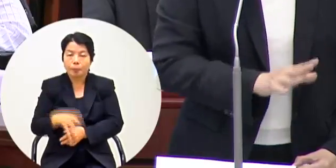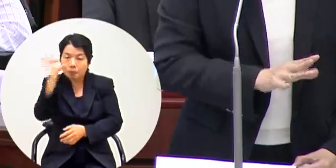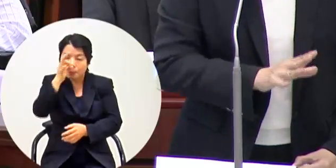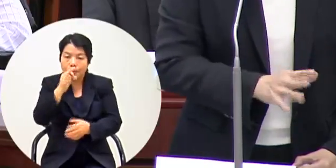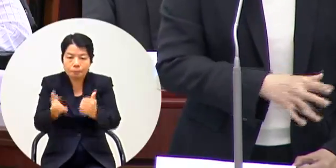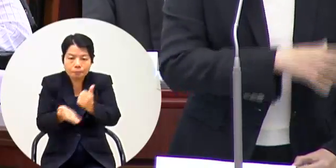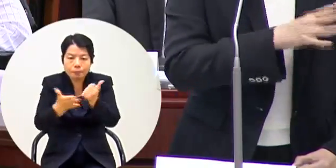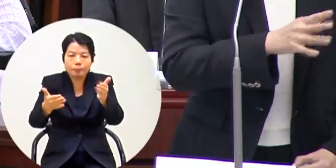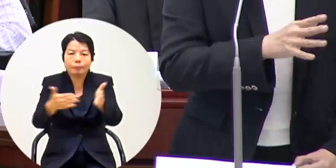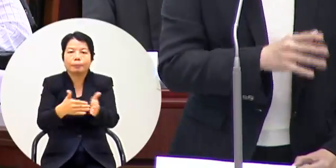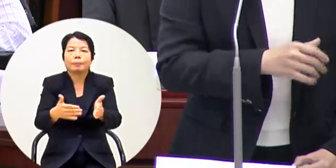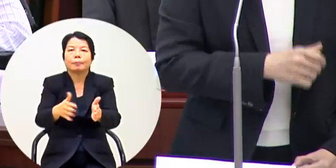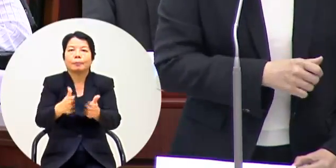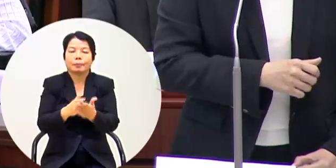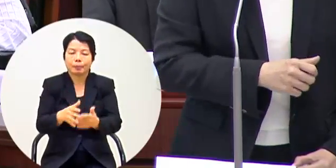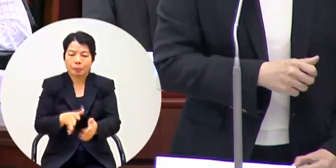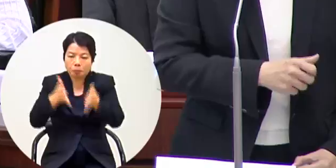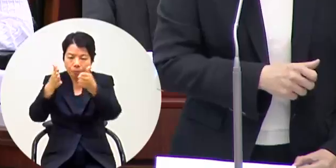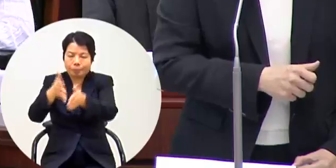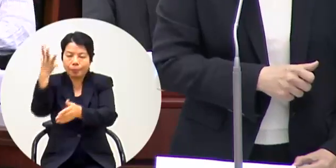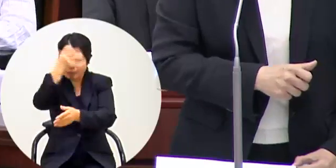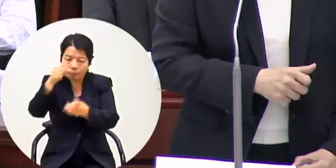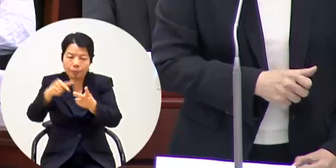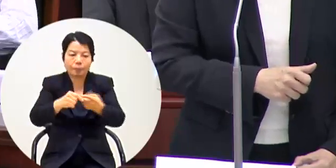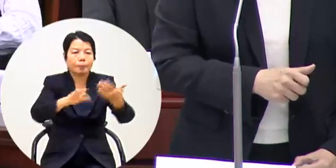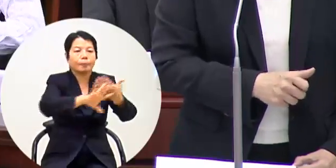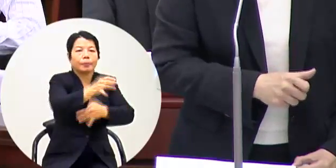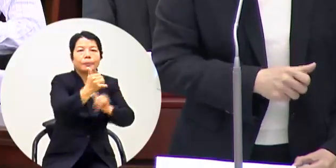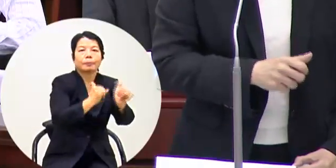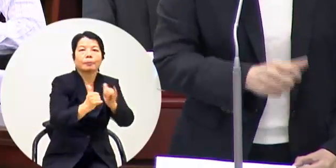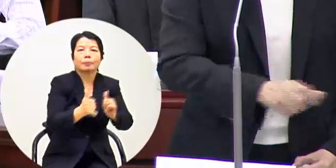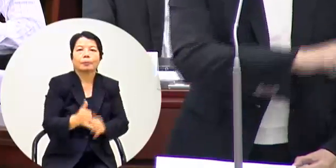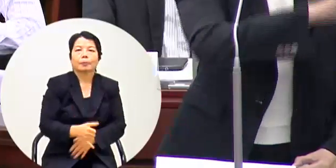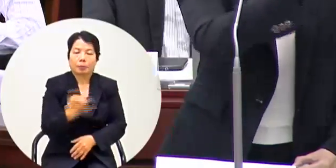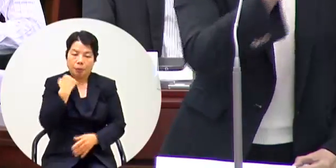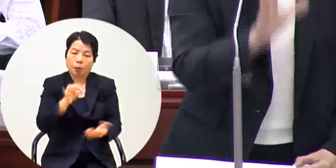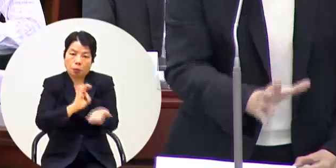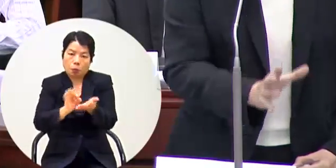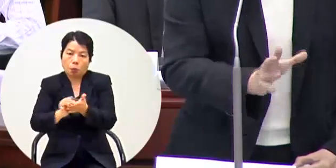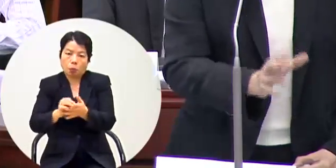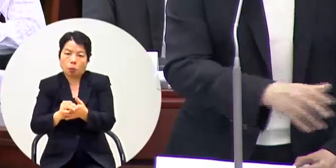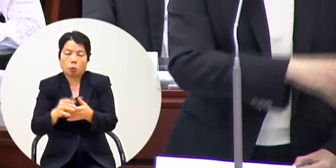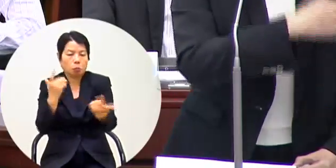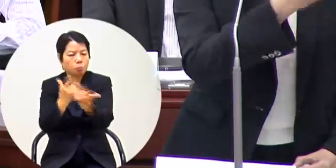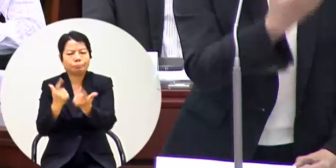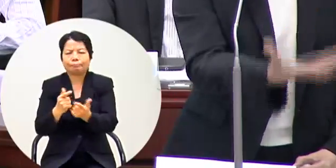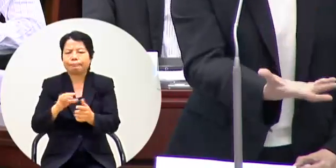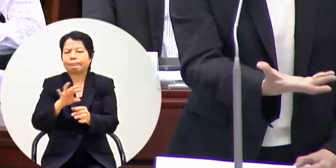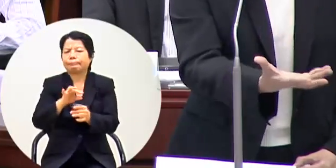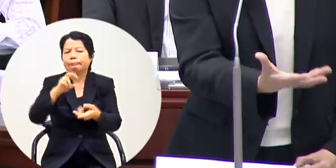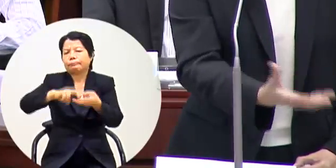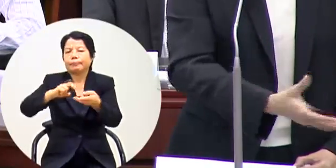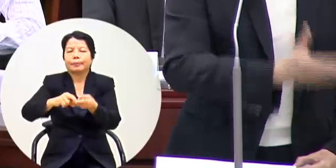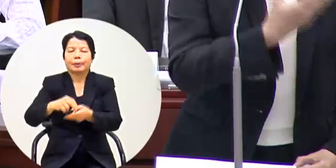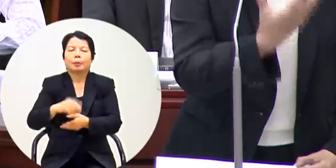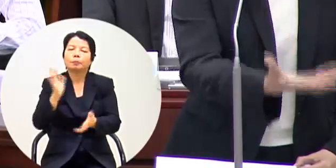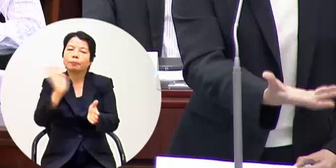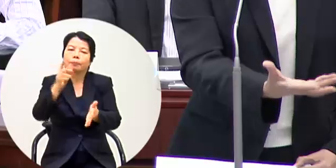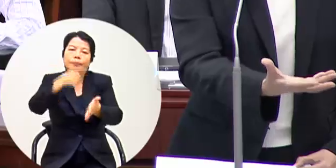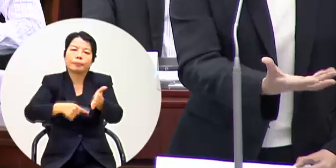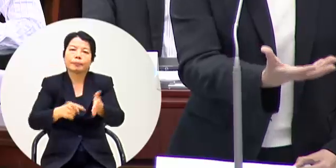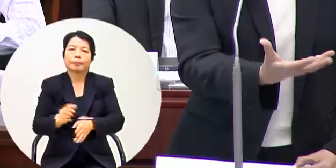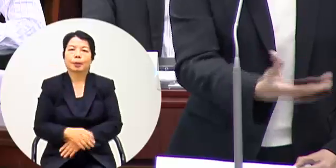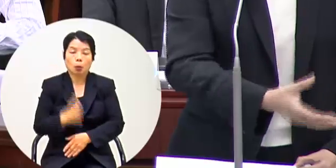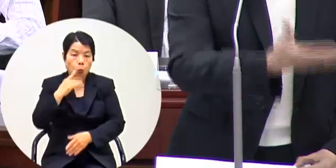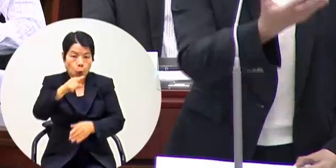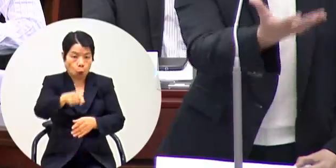区的居民，因为毕竟要在社区里面找到可以运用的场地没有那么容易，所以我们希望这个场地好了之后，不但老人可以用，身障